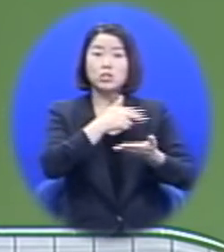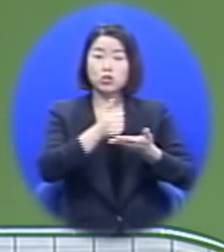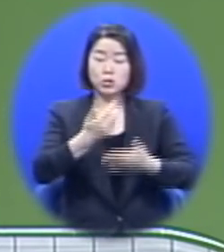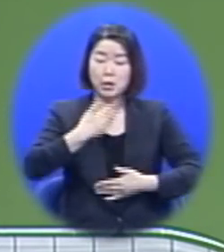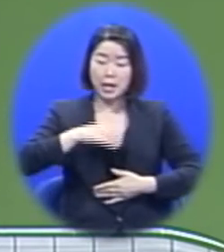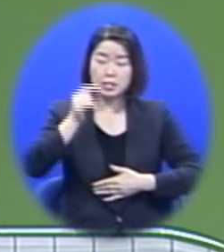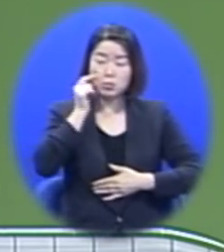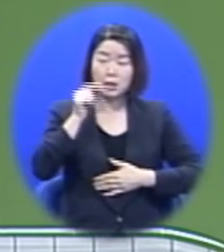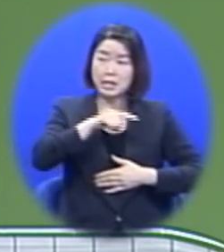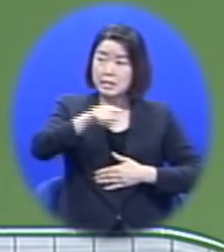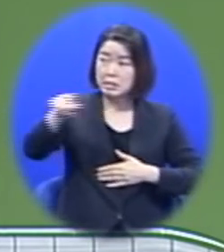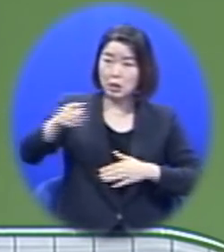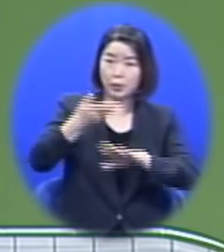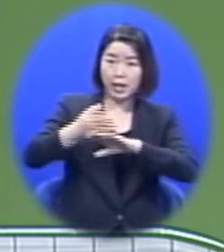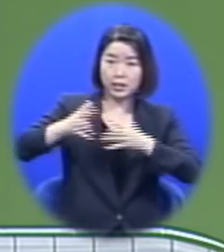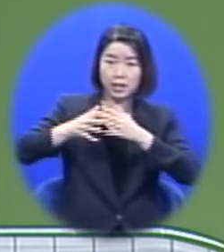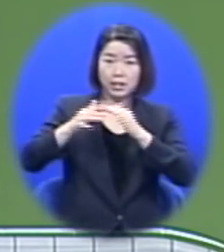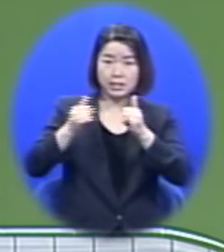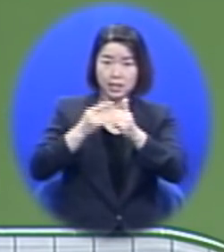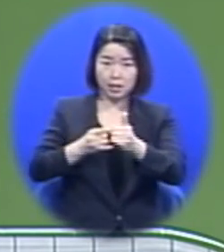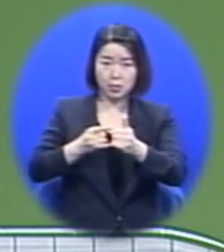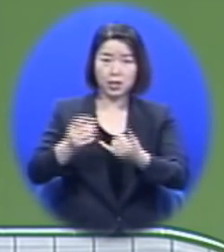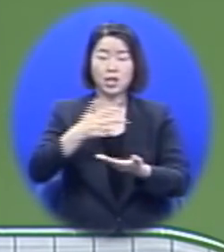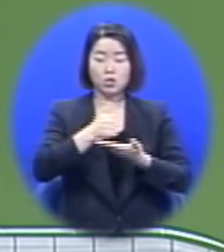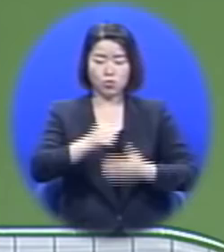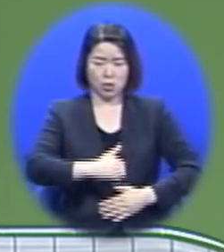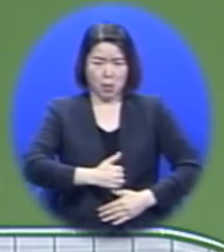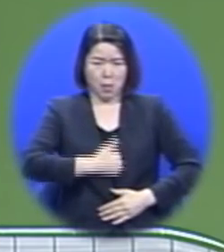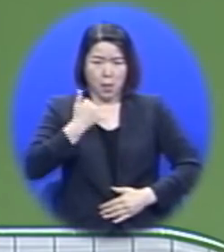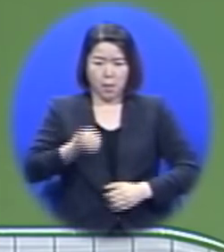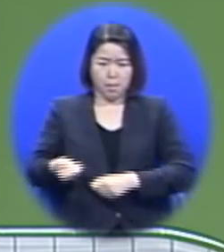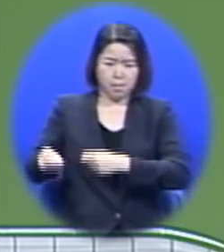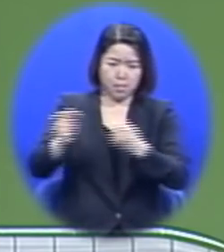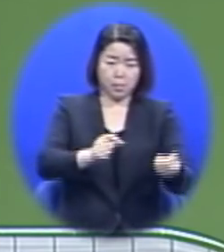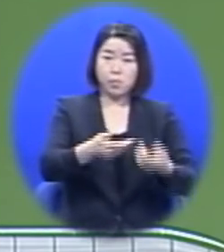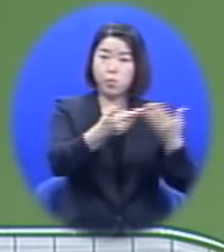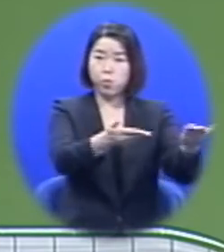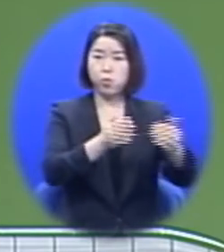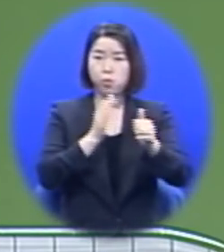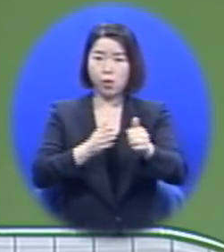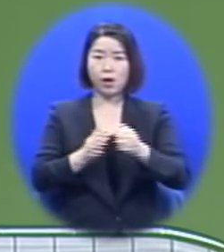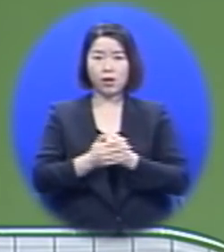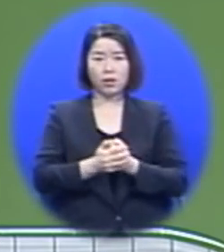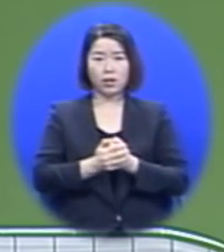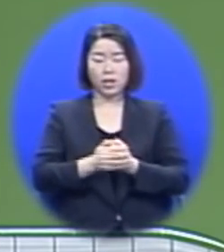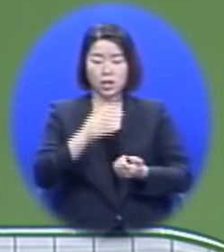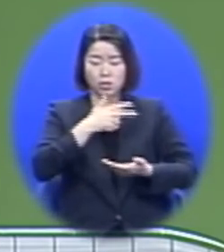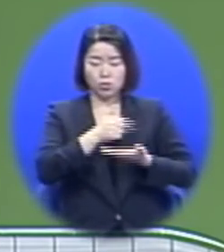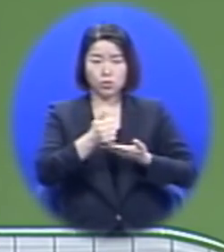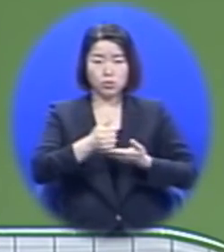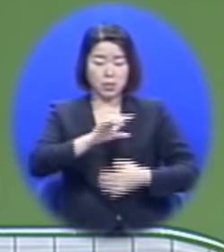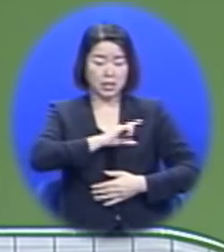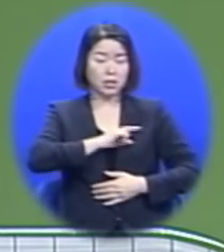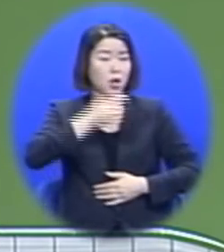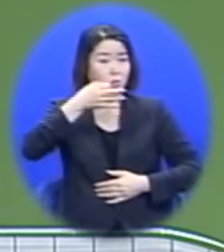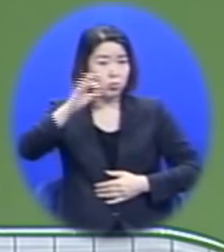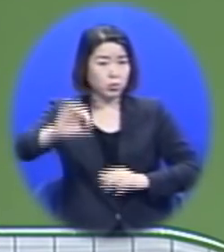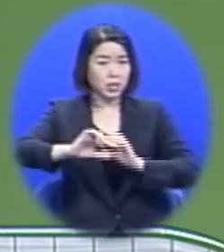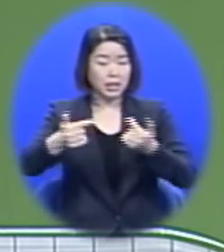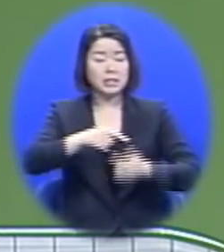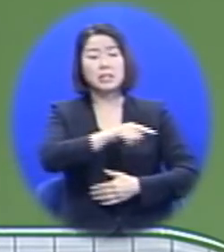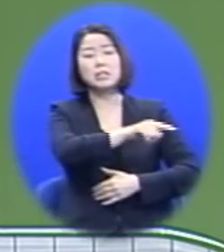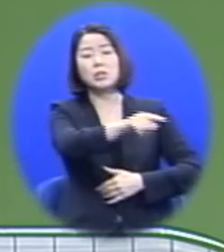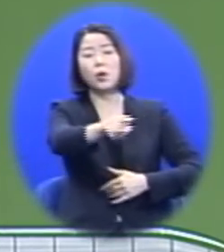이방 사람들에게나 주님의 진노하심을 쏟아주십시오. 주님의 이름을 부르지 않는 저 나라들